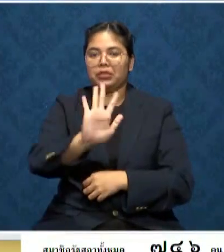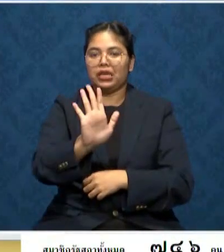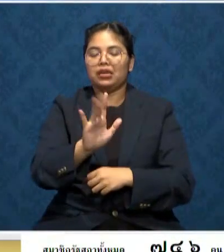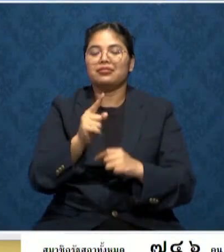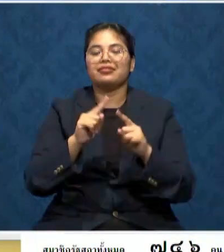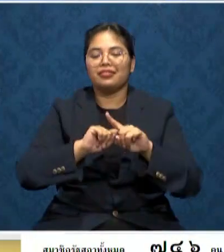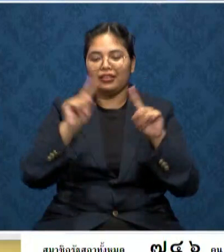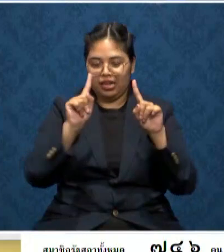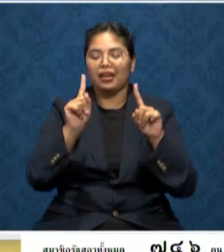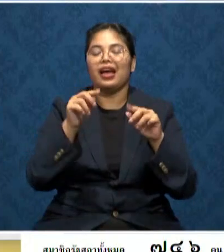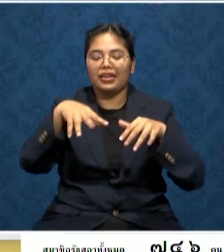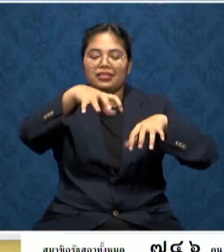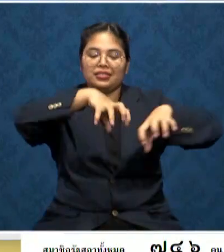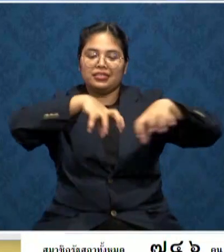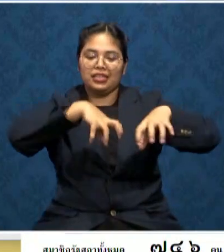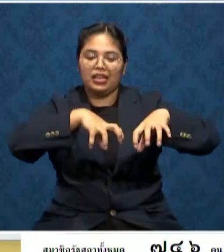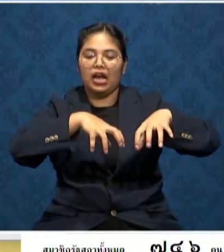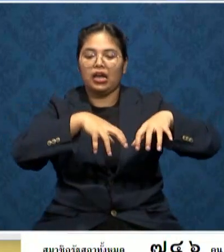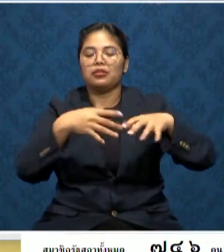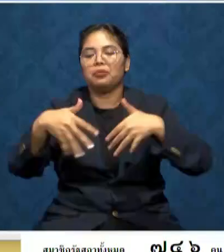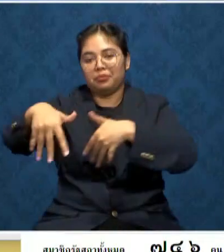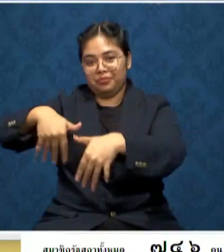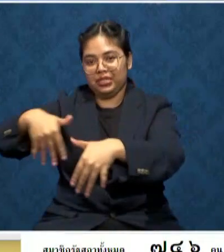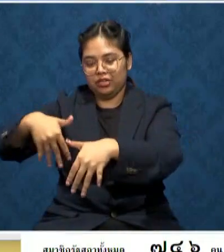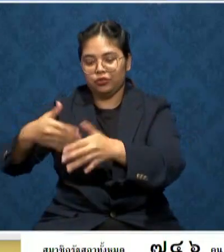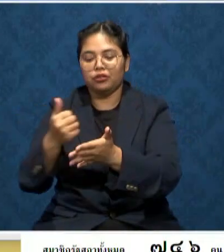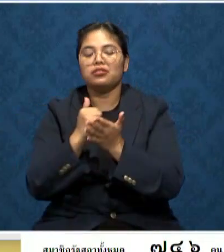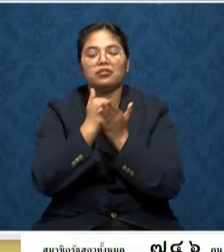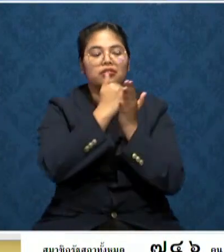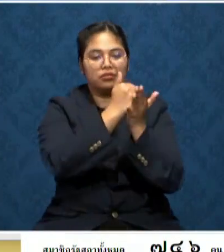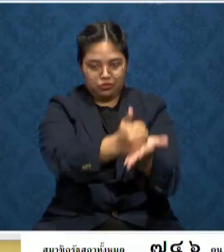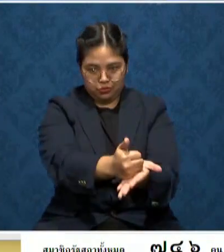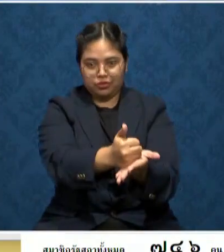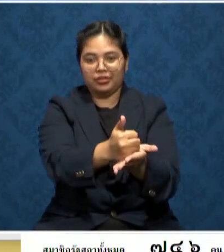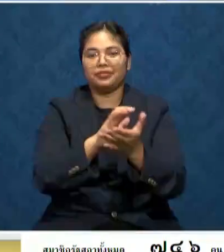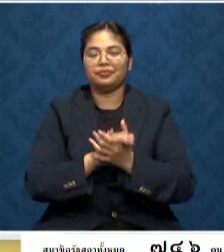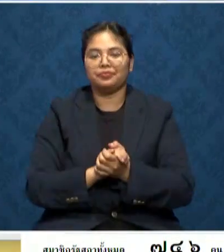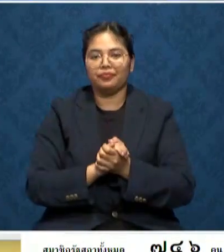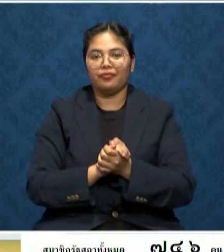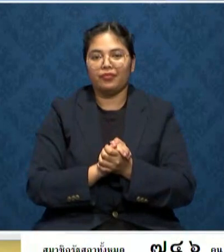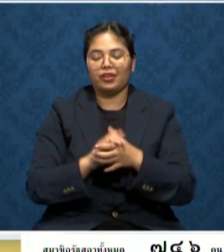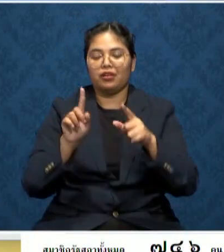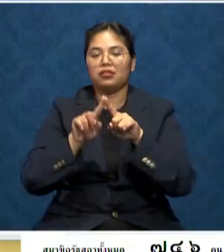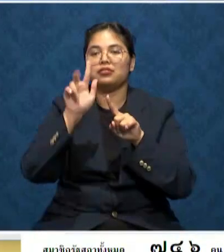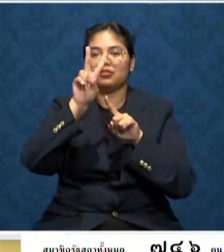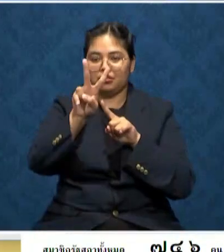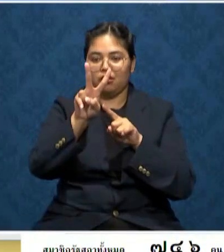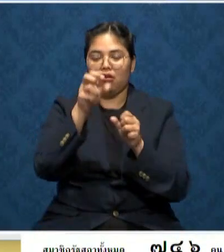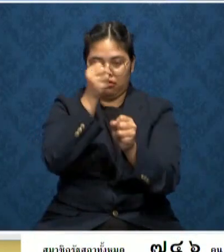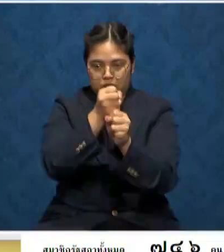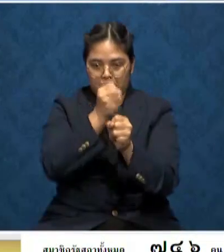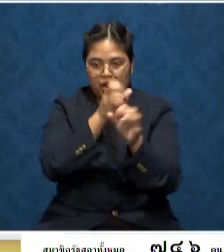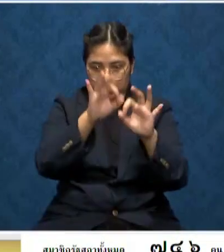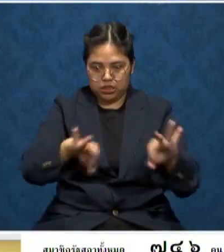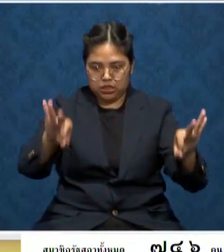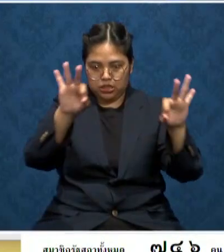ศแทนประชาชนเทานั้นข้อ 2ดังนั้น การทำงานจึงต้องเห็นหัวประชาชน